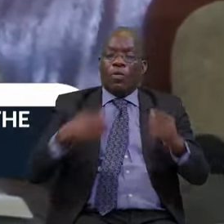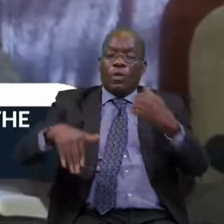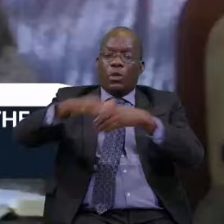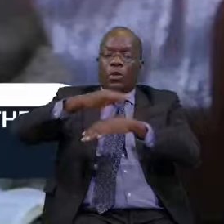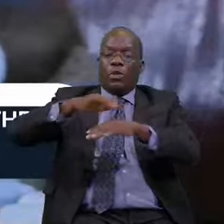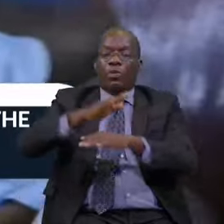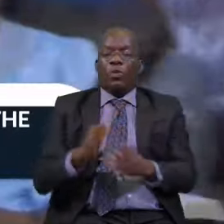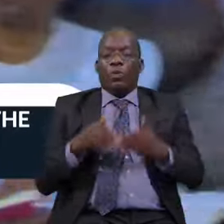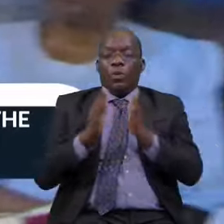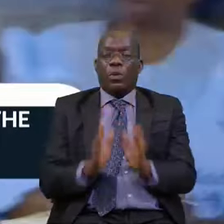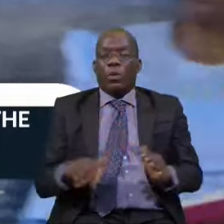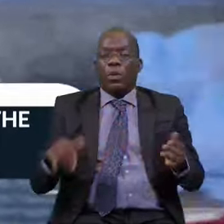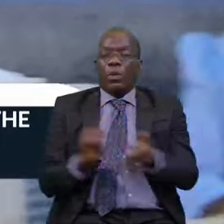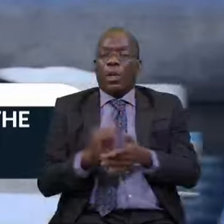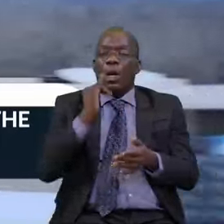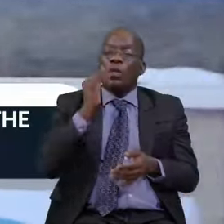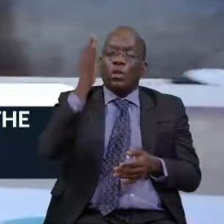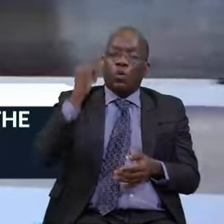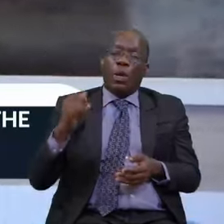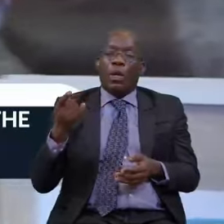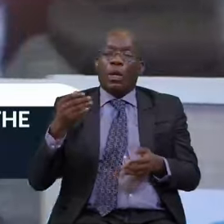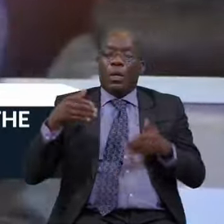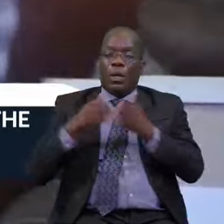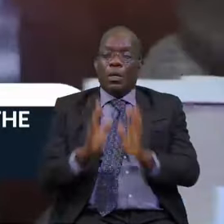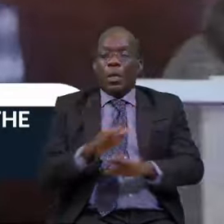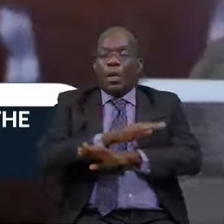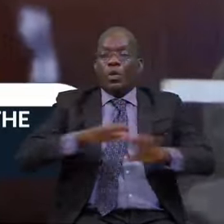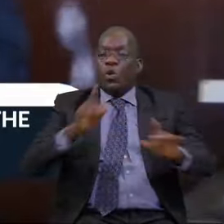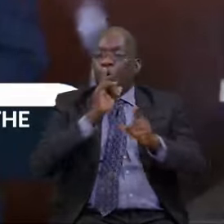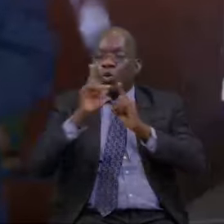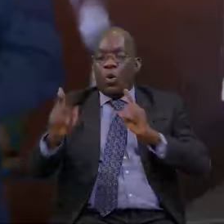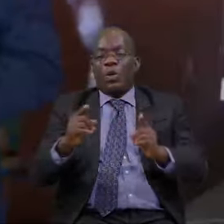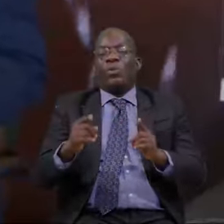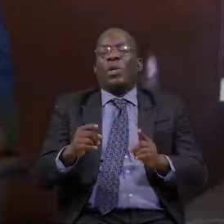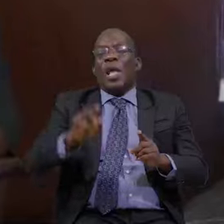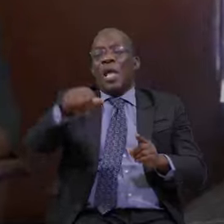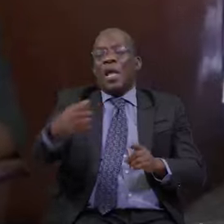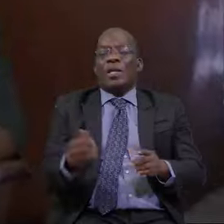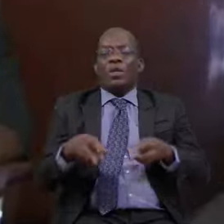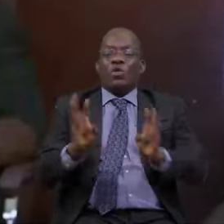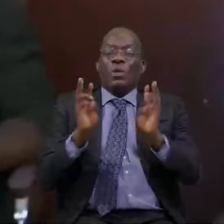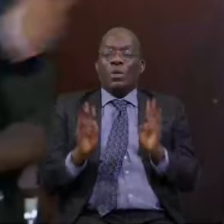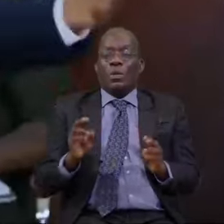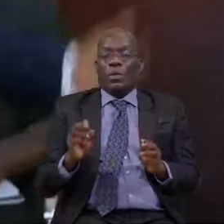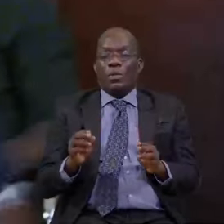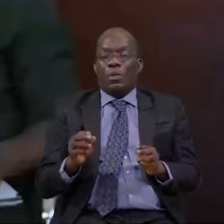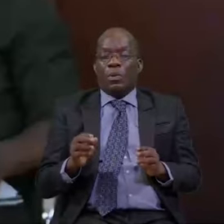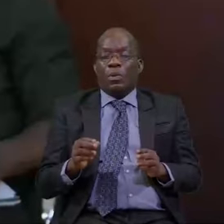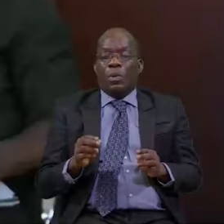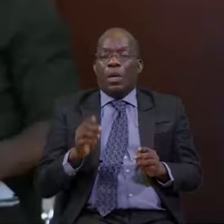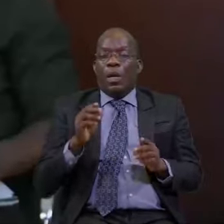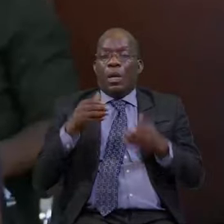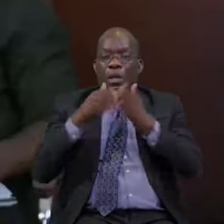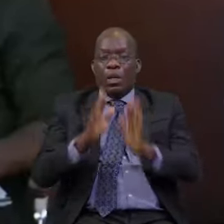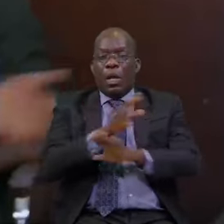inépuisable, du dirigeant suprême. C'est pourquoi les dirigeants ne parlent pas frivolement.